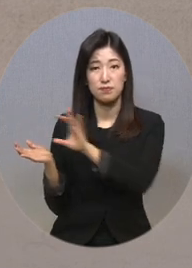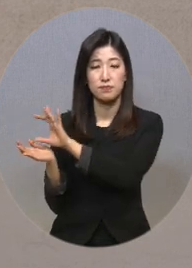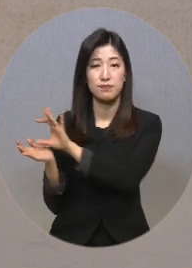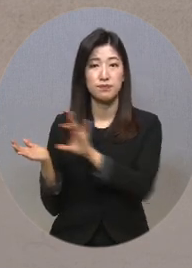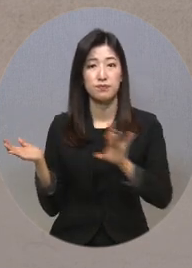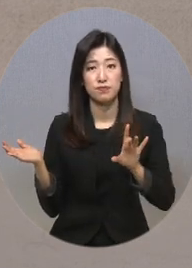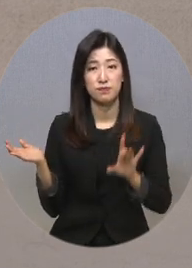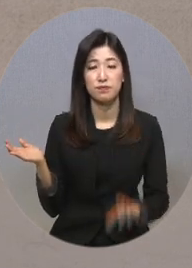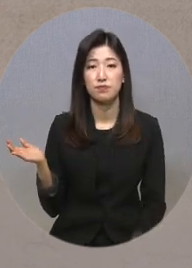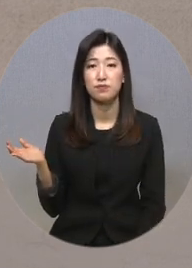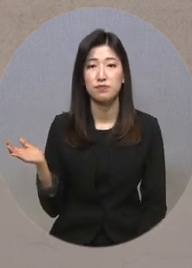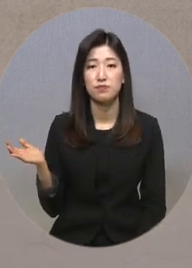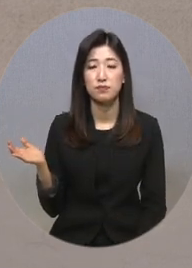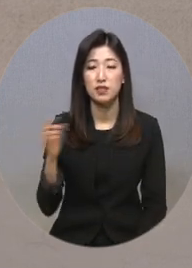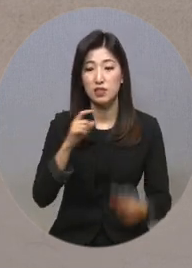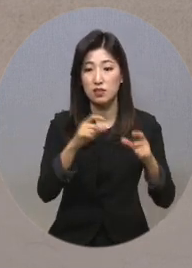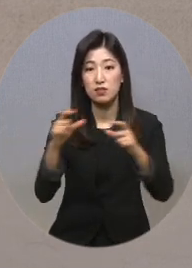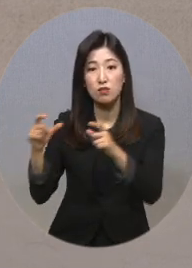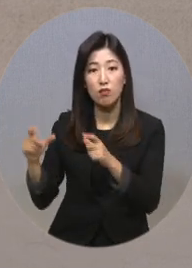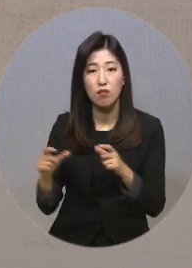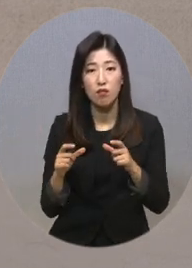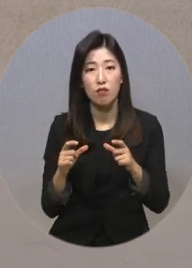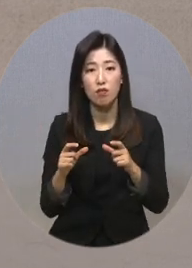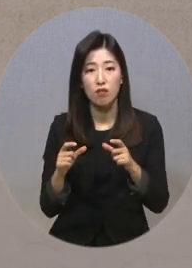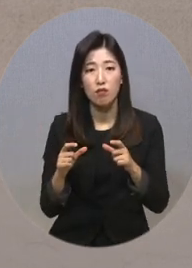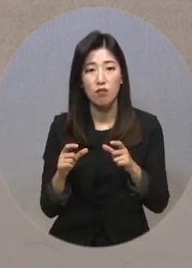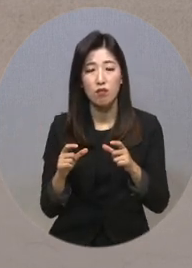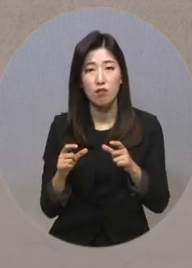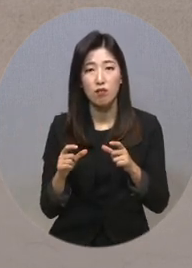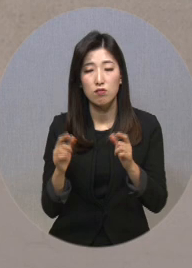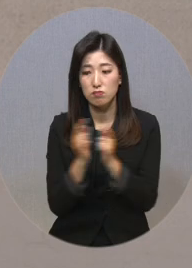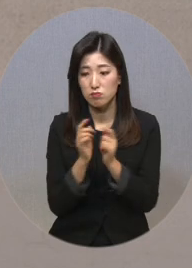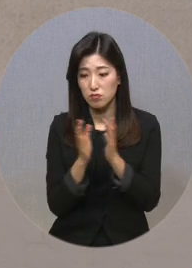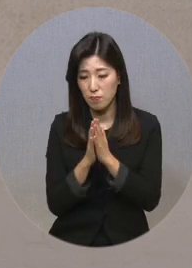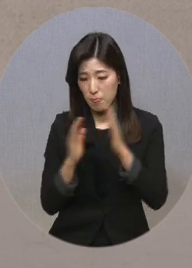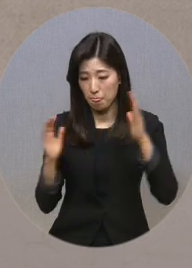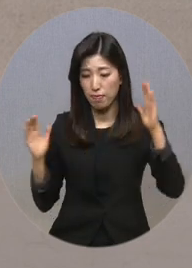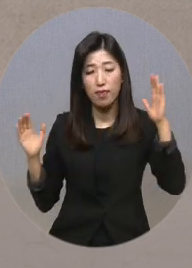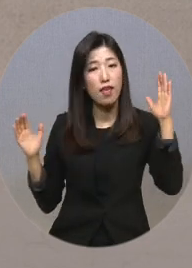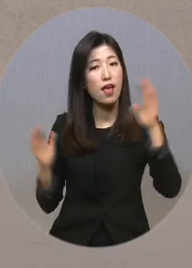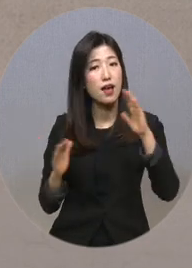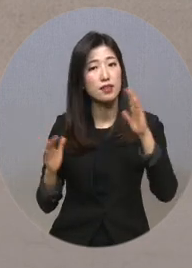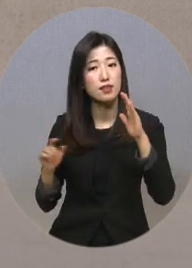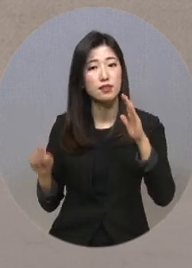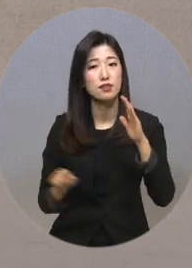송악, 탕정 같은 지역은 직접적으로 학생들이 그